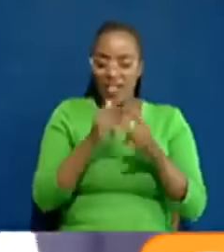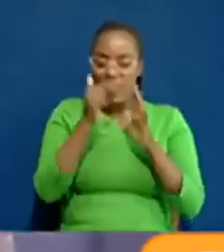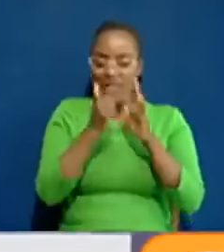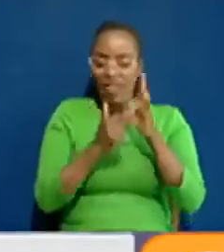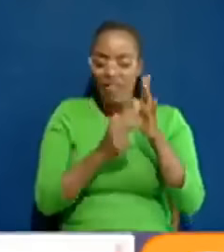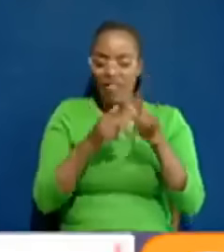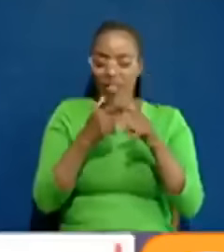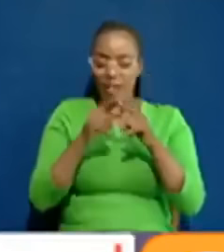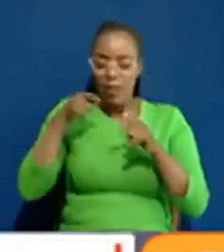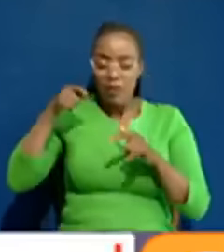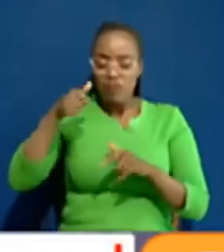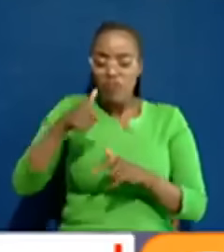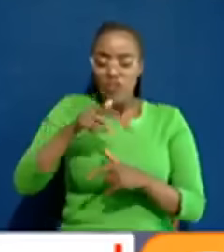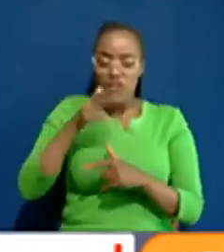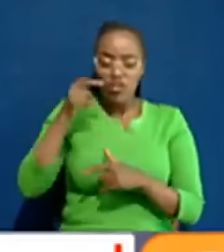Sasa nikapiga tochi.